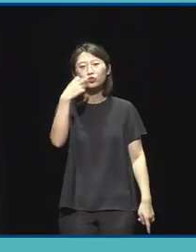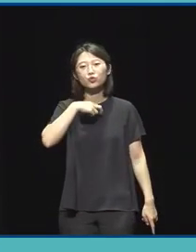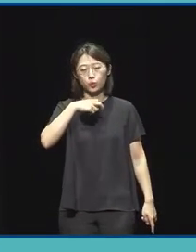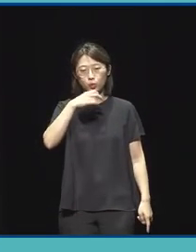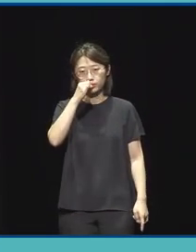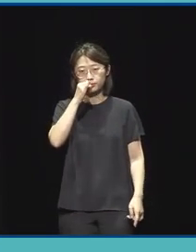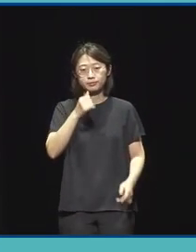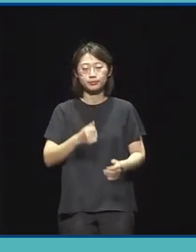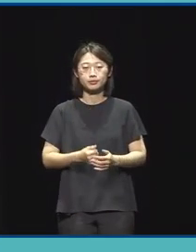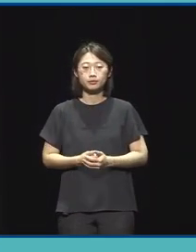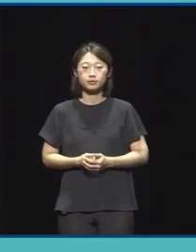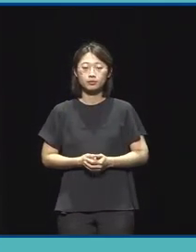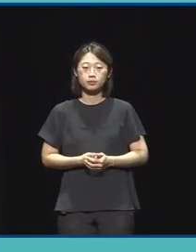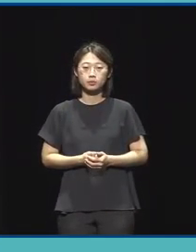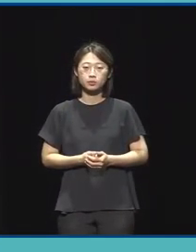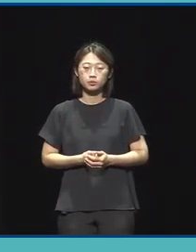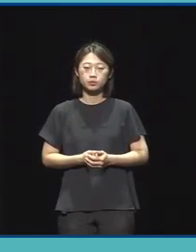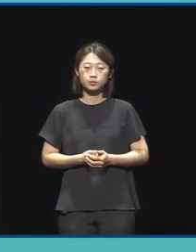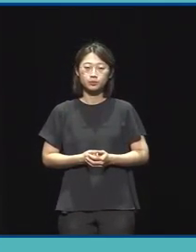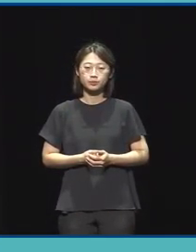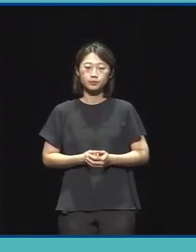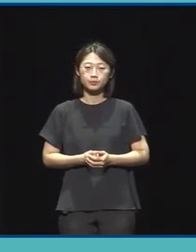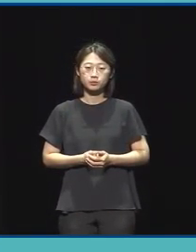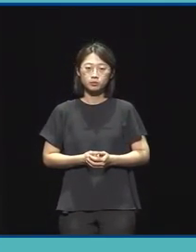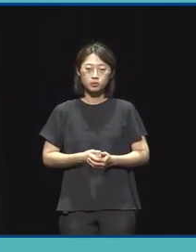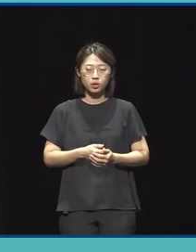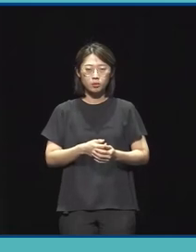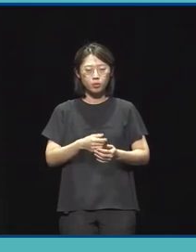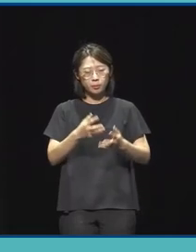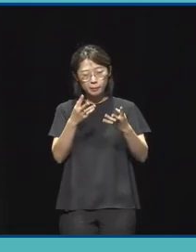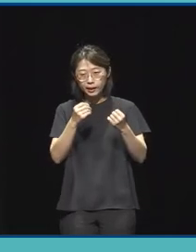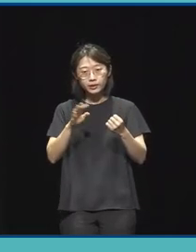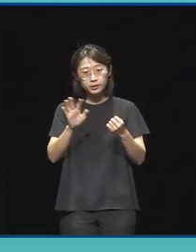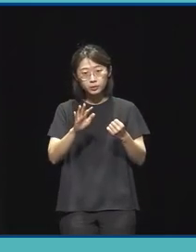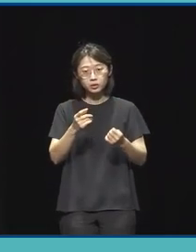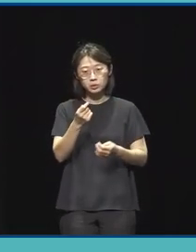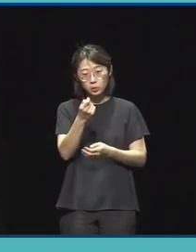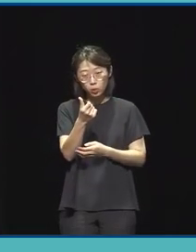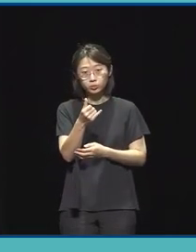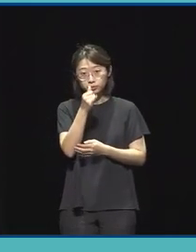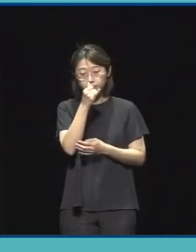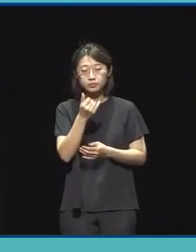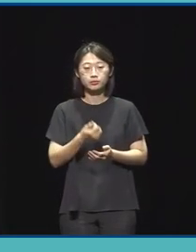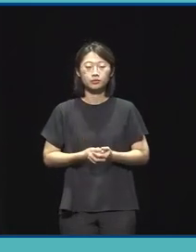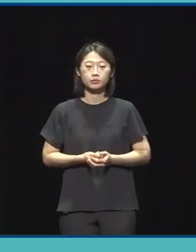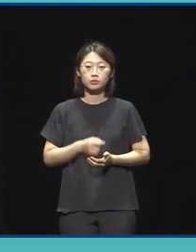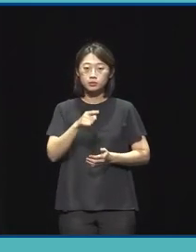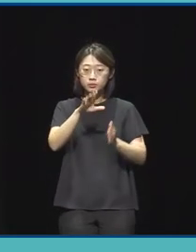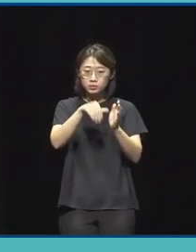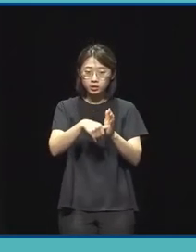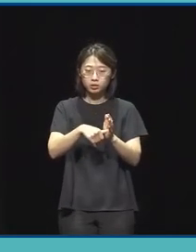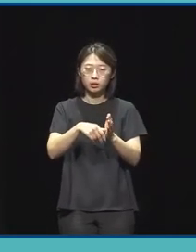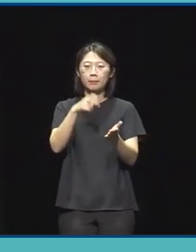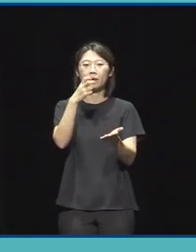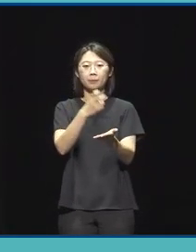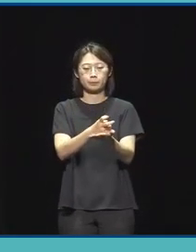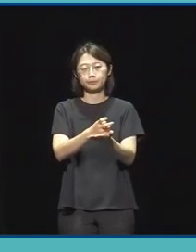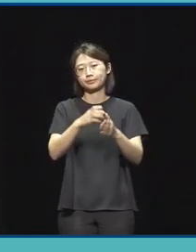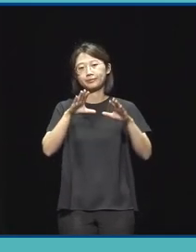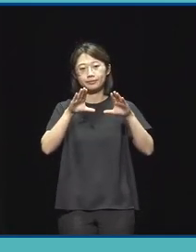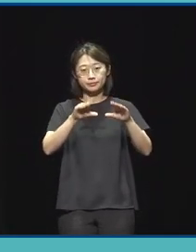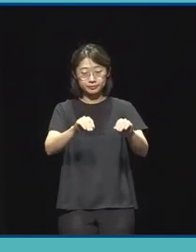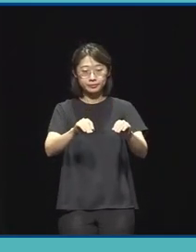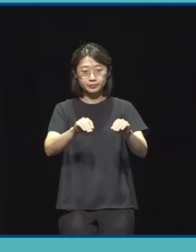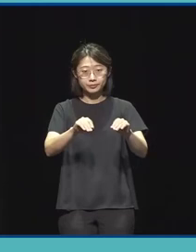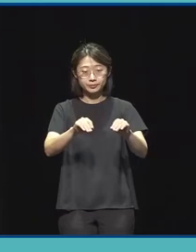동시에 복수의 심의를 진행했던 사례가 많지만 않았지만 있었습니다이를 제도적으로 금지하는